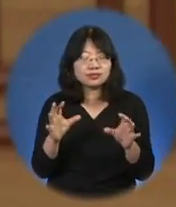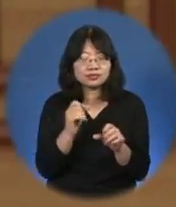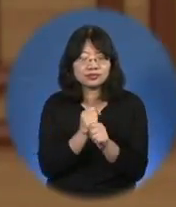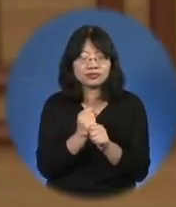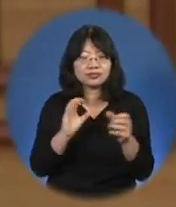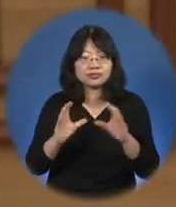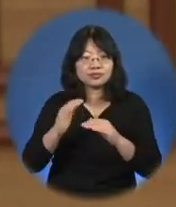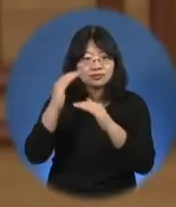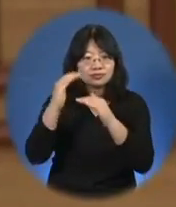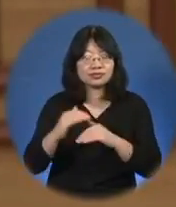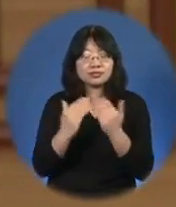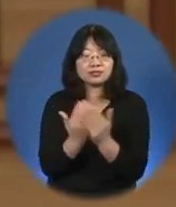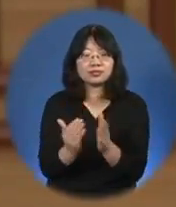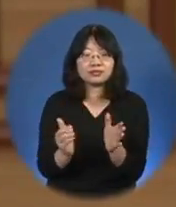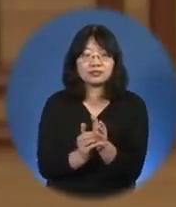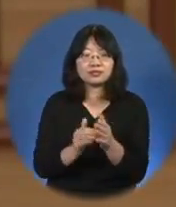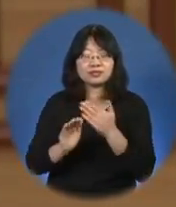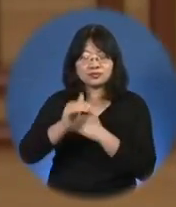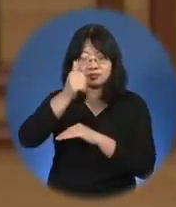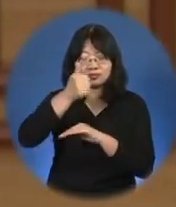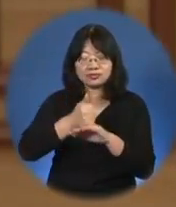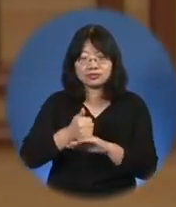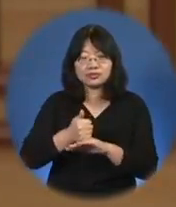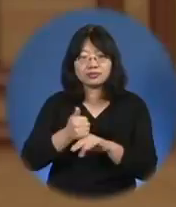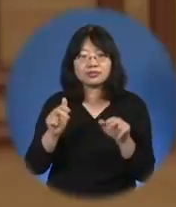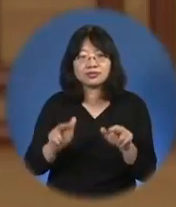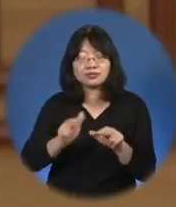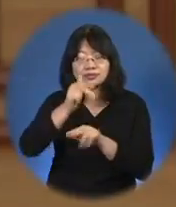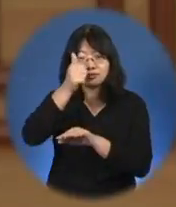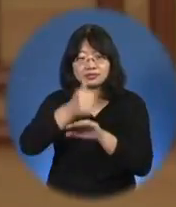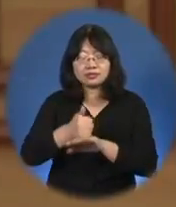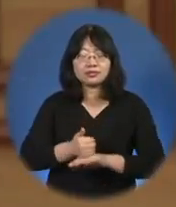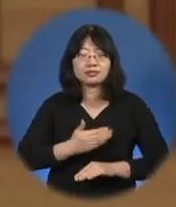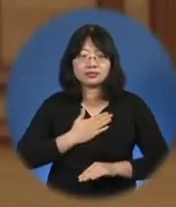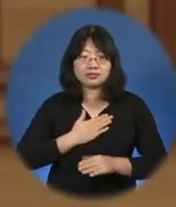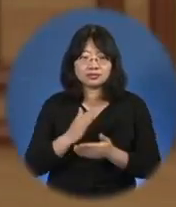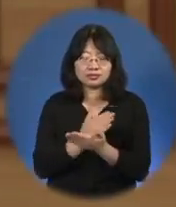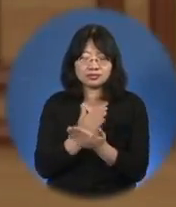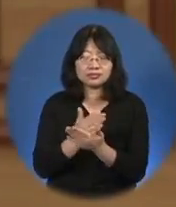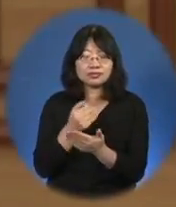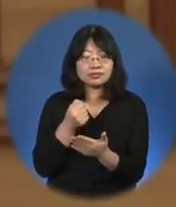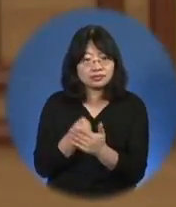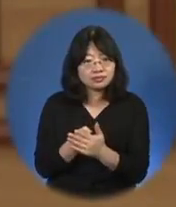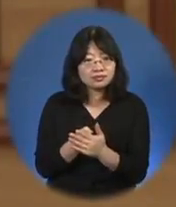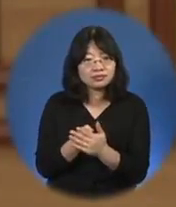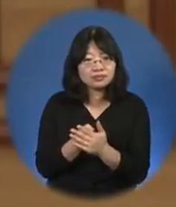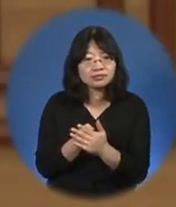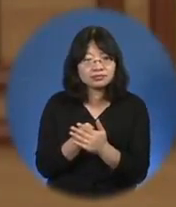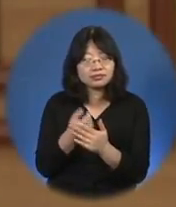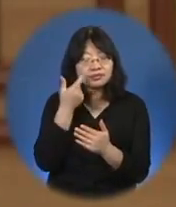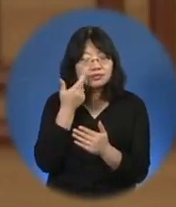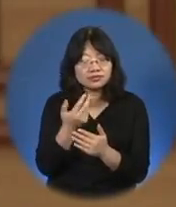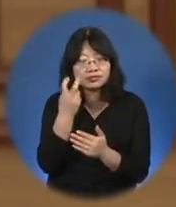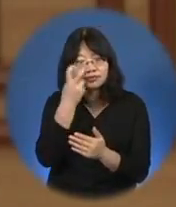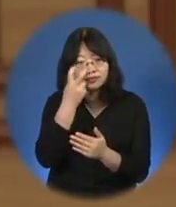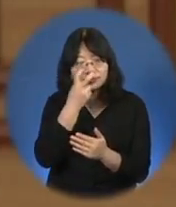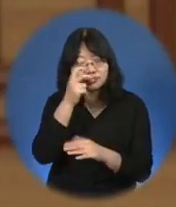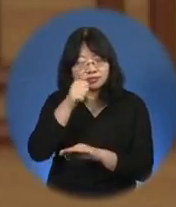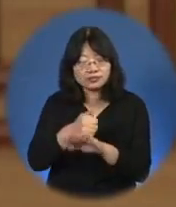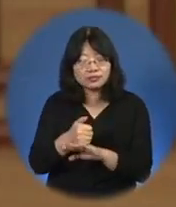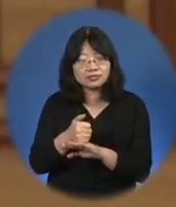종합토론 과정을 다 끝내고 마지막에 이제 최종 자기의 판단을 묻는 조사,